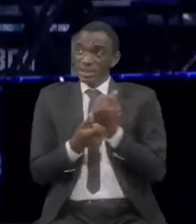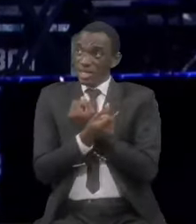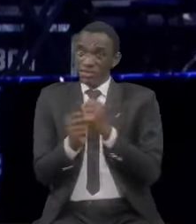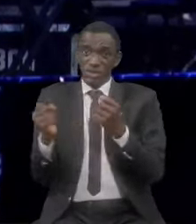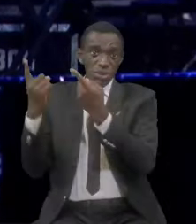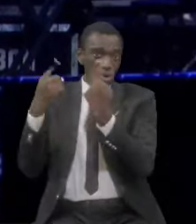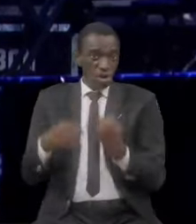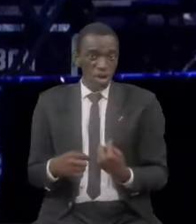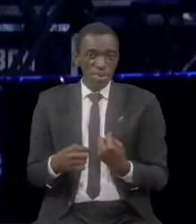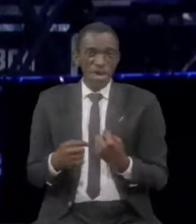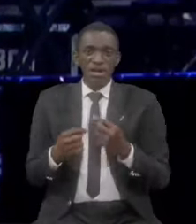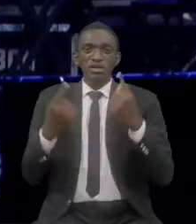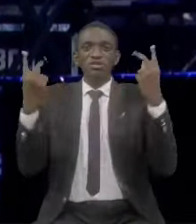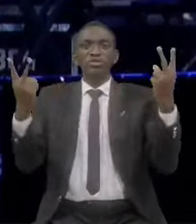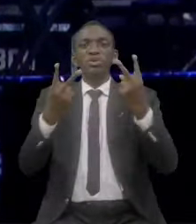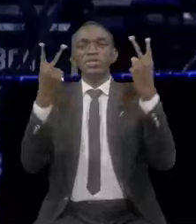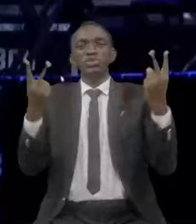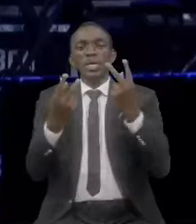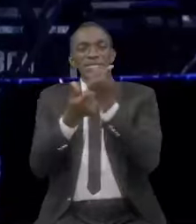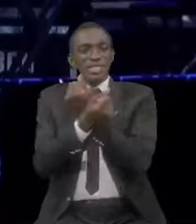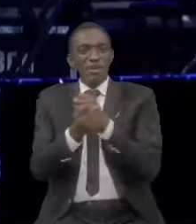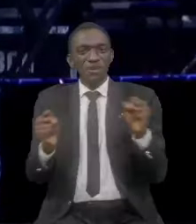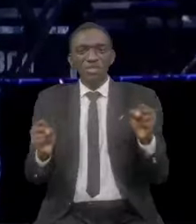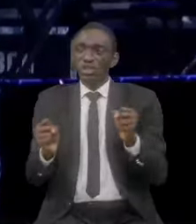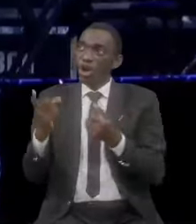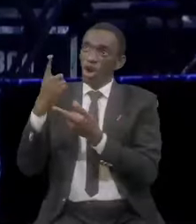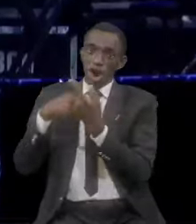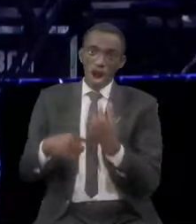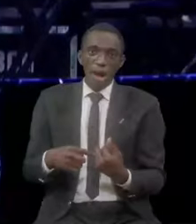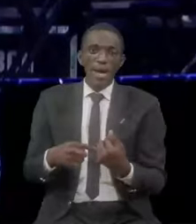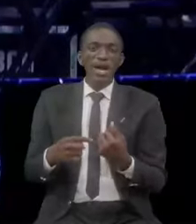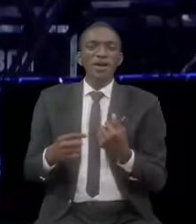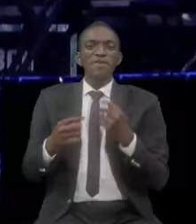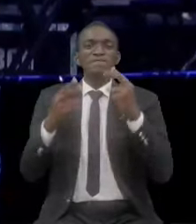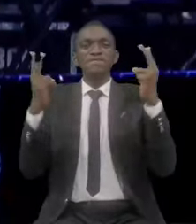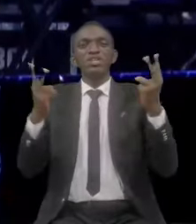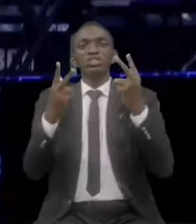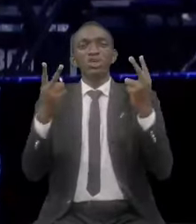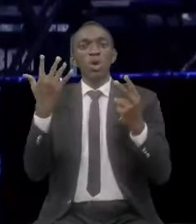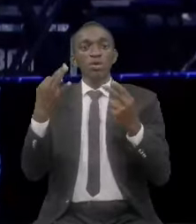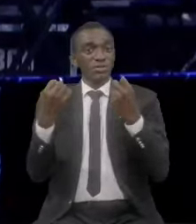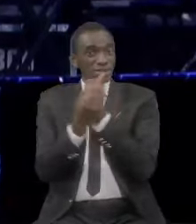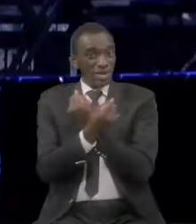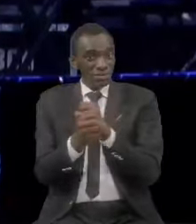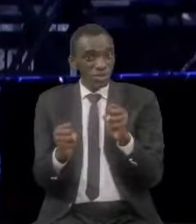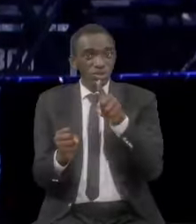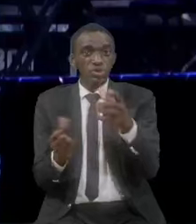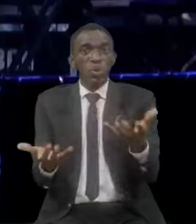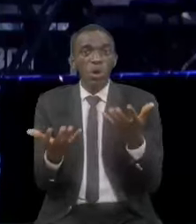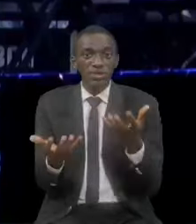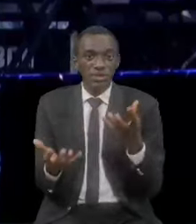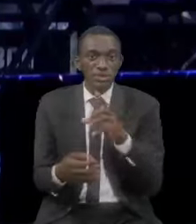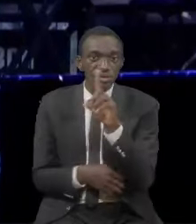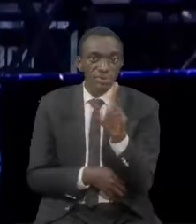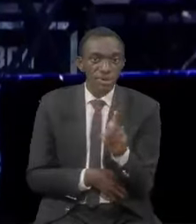le triomphe du salut, la victoire du salut. C'est ce que vous voulez?